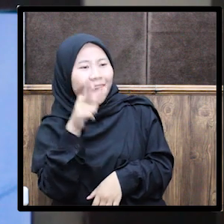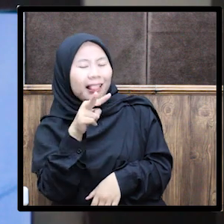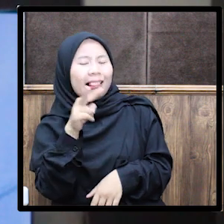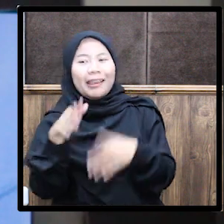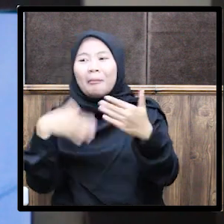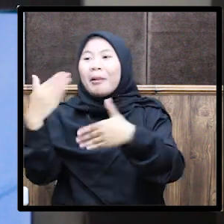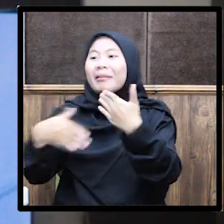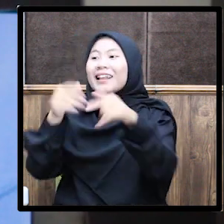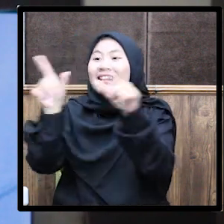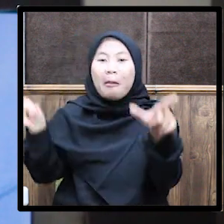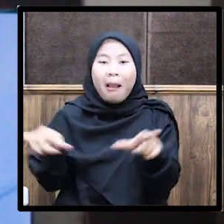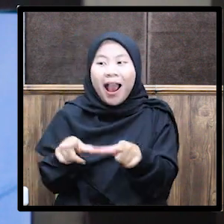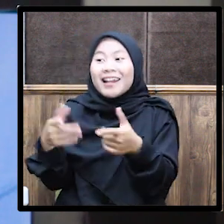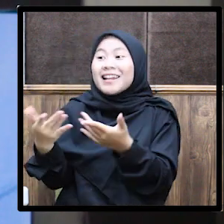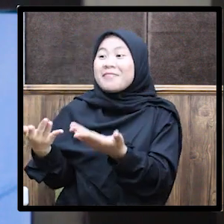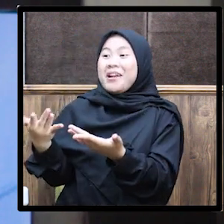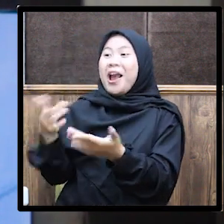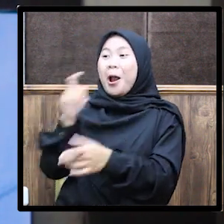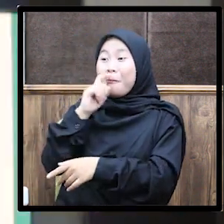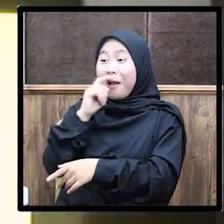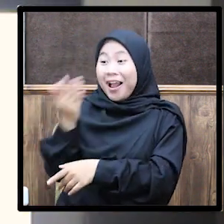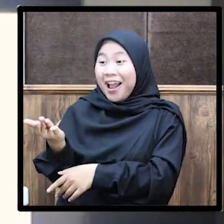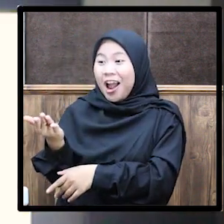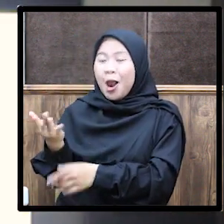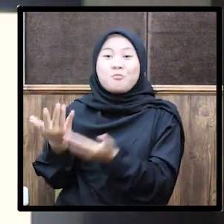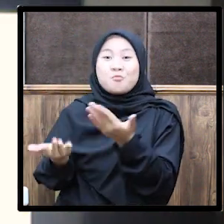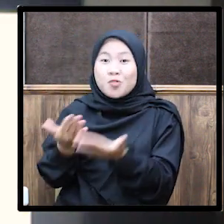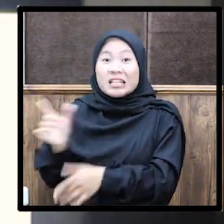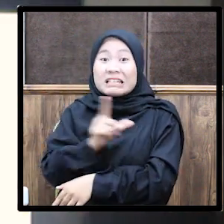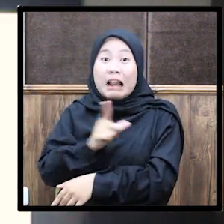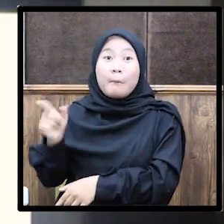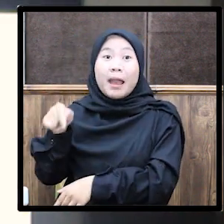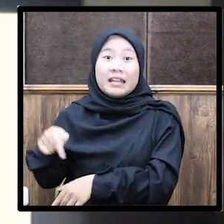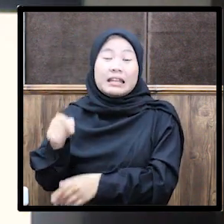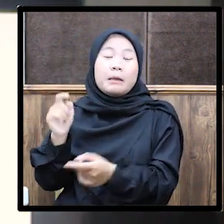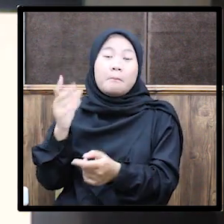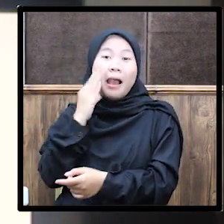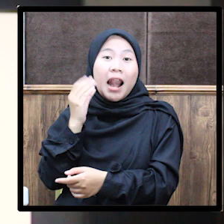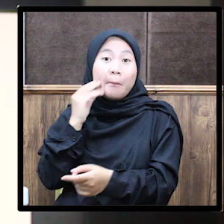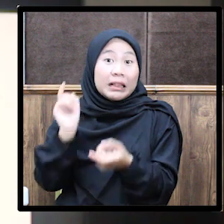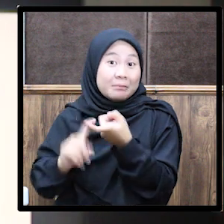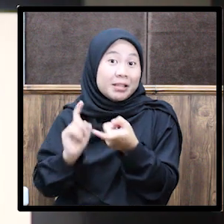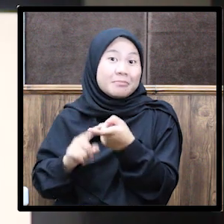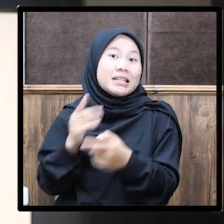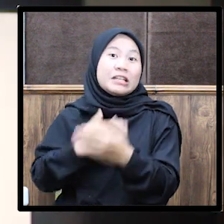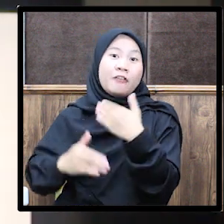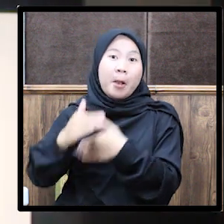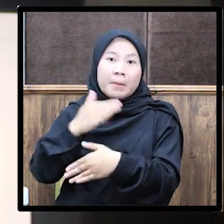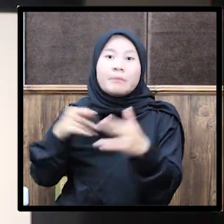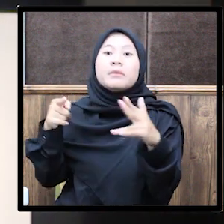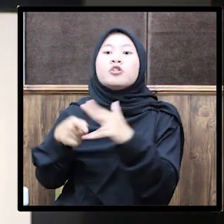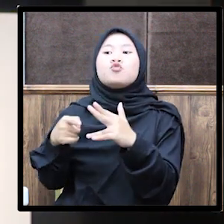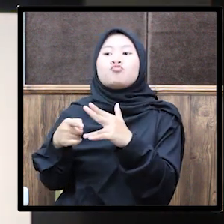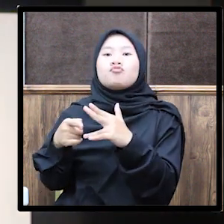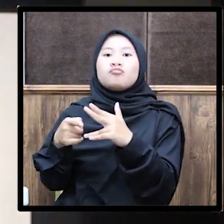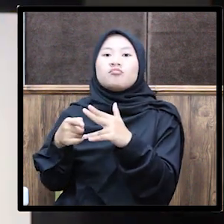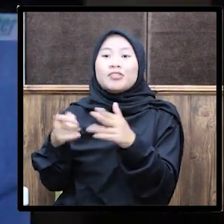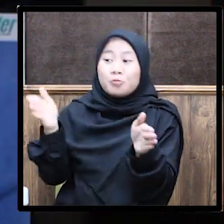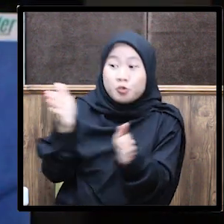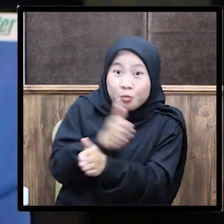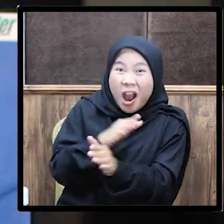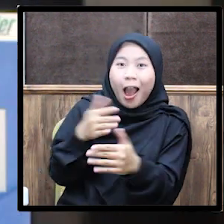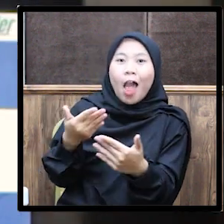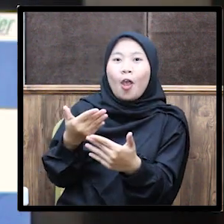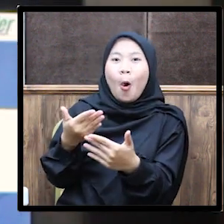di lapangan, gimana Pak Juni? Selama ini potret yang mungkin pengalaman teman-teman difabel di pemilu-pemilu sebelumnya atau mungkin